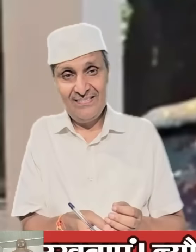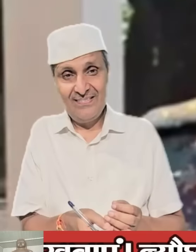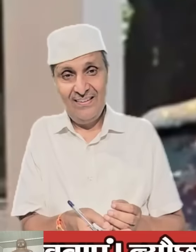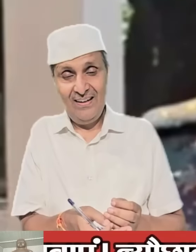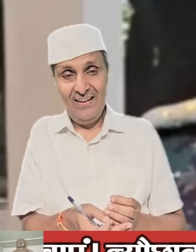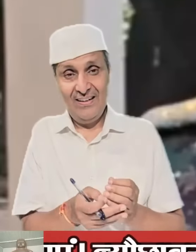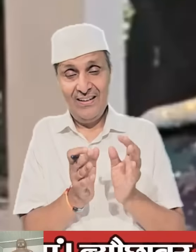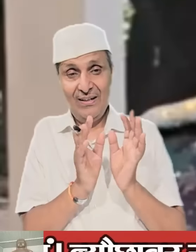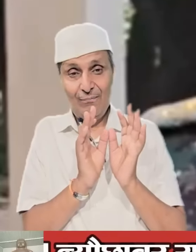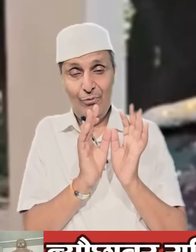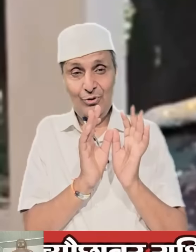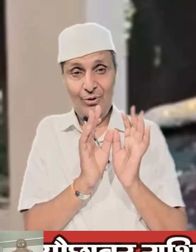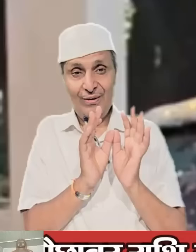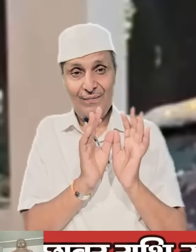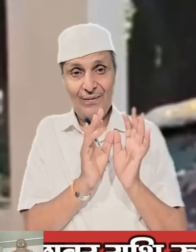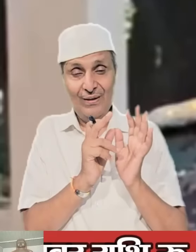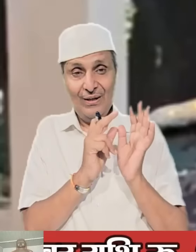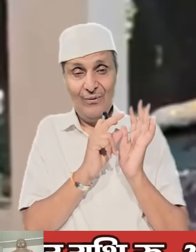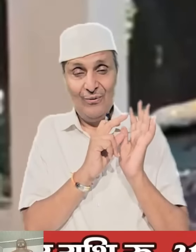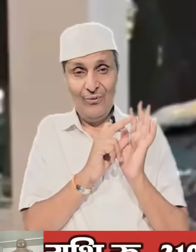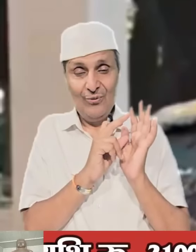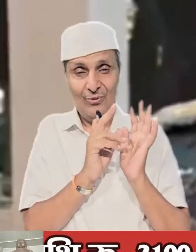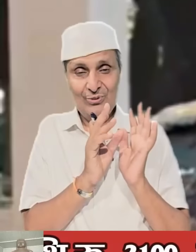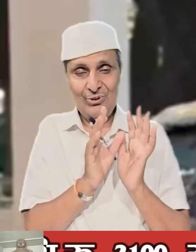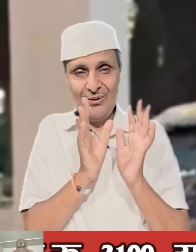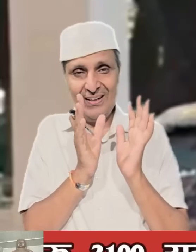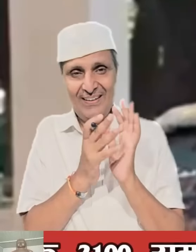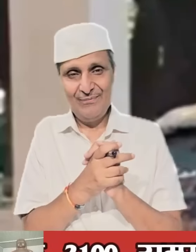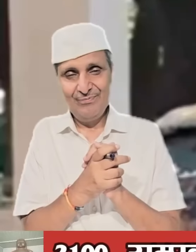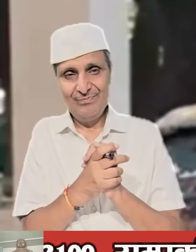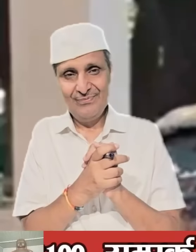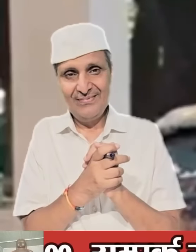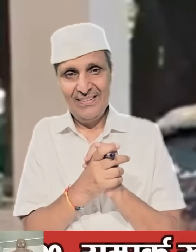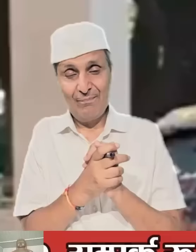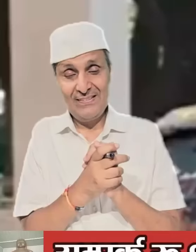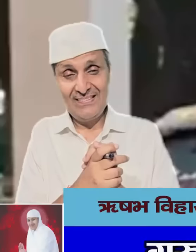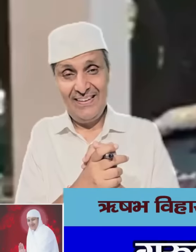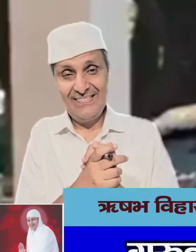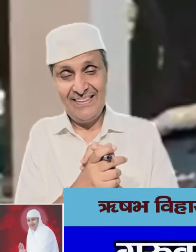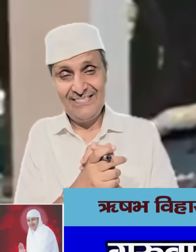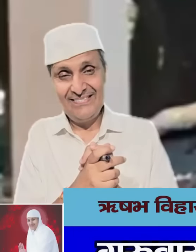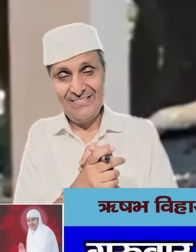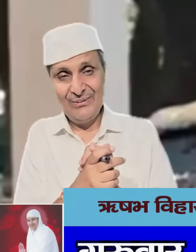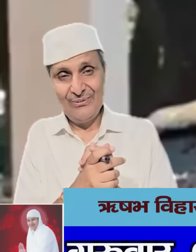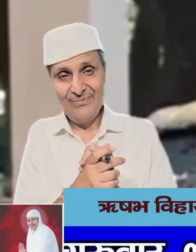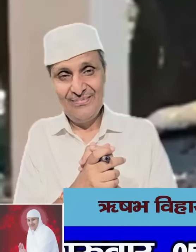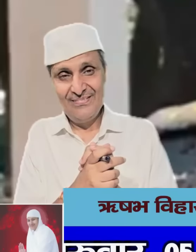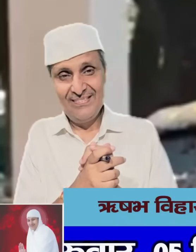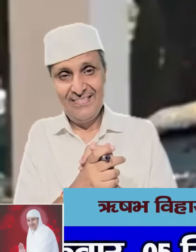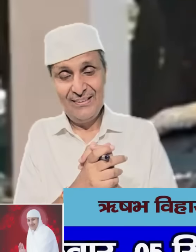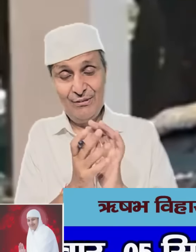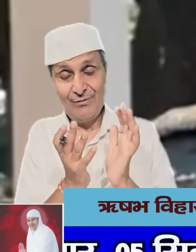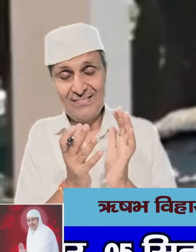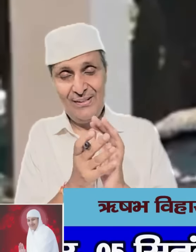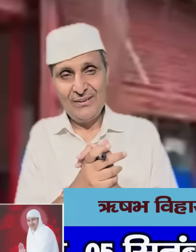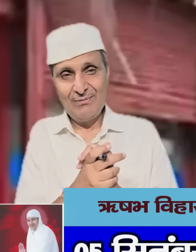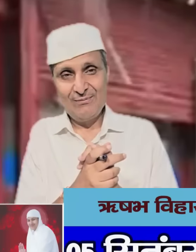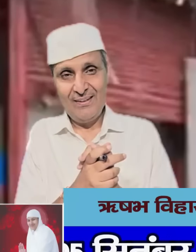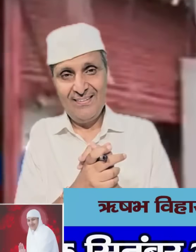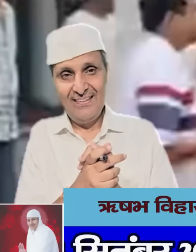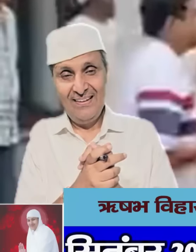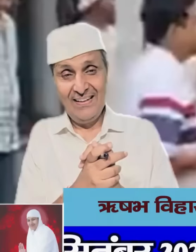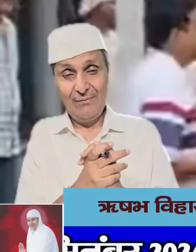गया, लेकिन बुजुर्ग उनको छोड़ आया। आप कह सकते हैं चाचा चाची को विश्वास नहीं